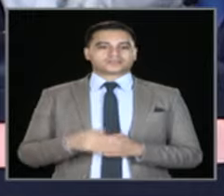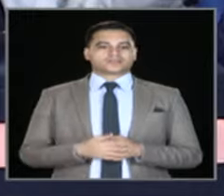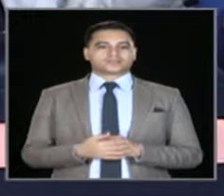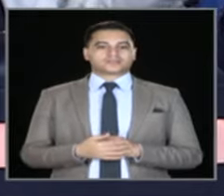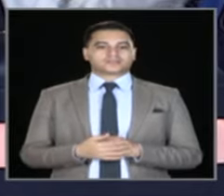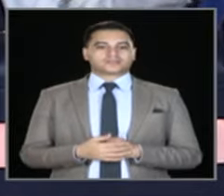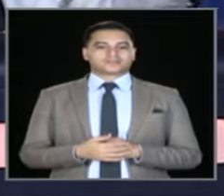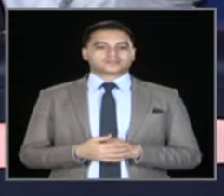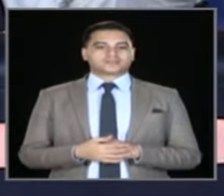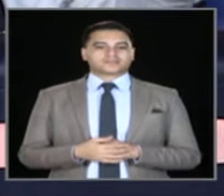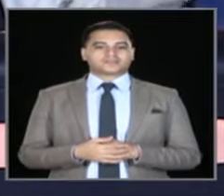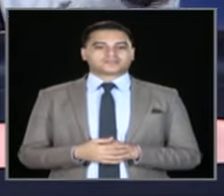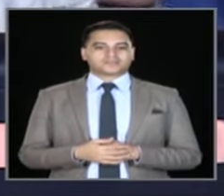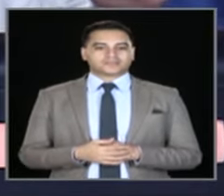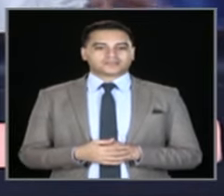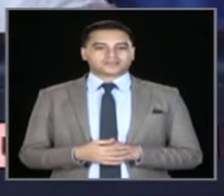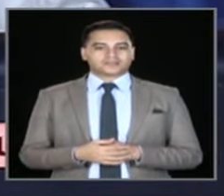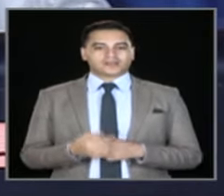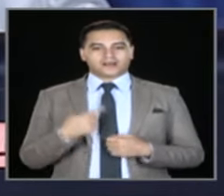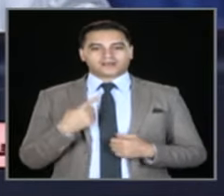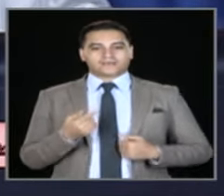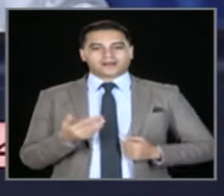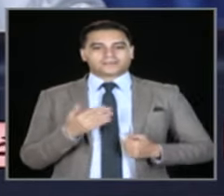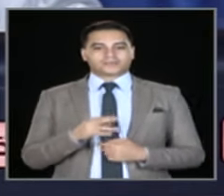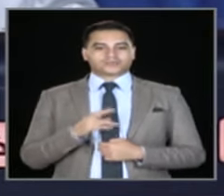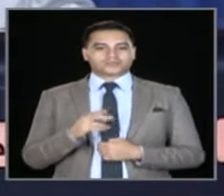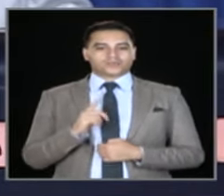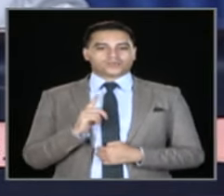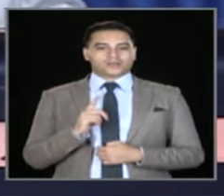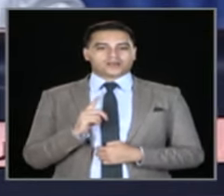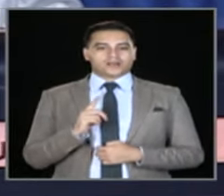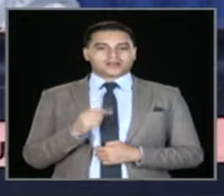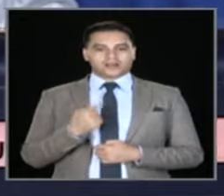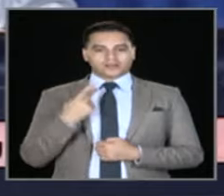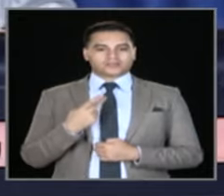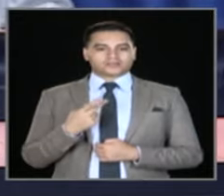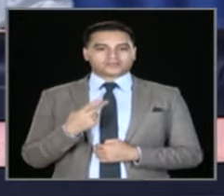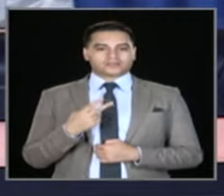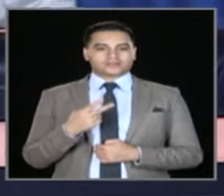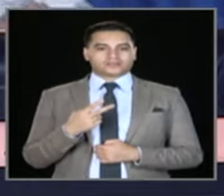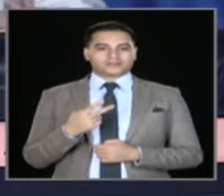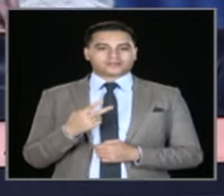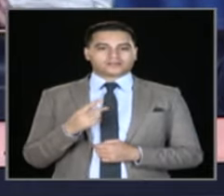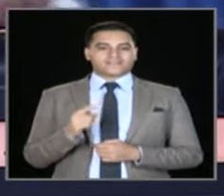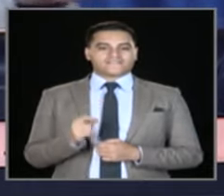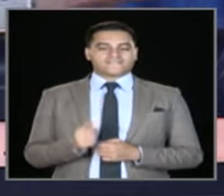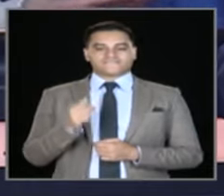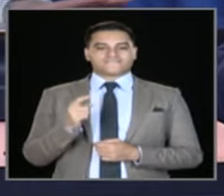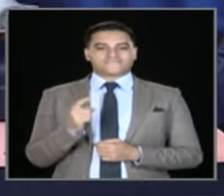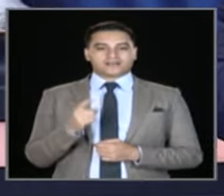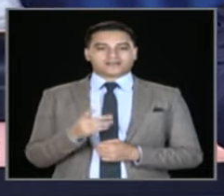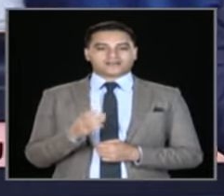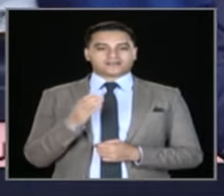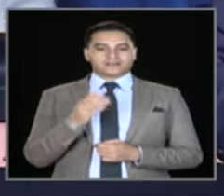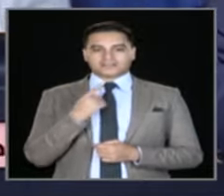يوفنتوس يوفنتوس انا مالحقتش اقول بقيه السؤال ولكن خليني اراجع الفار نشوف يوفنتوس